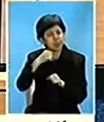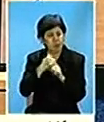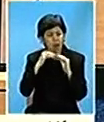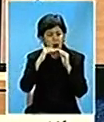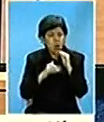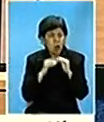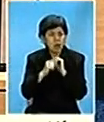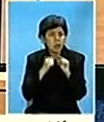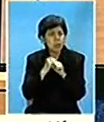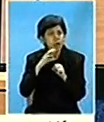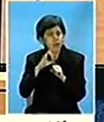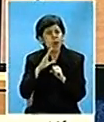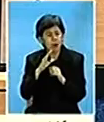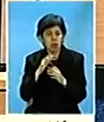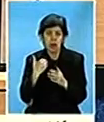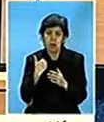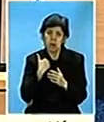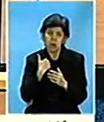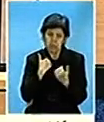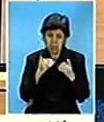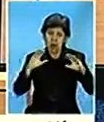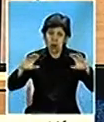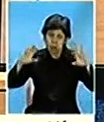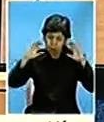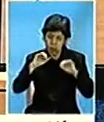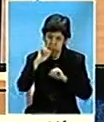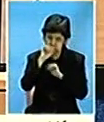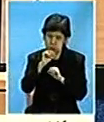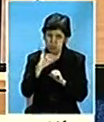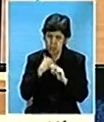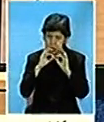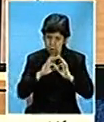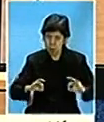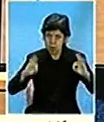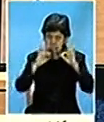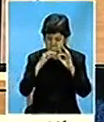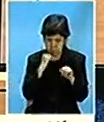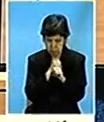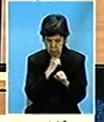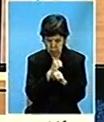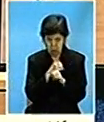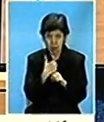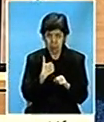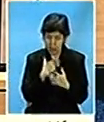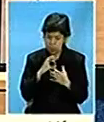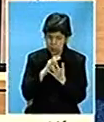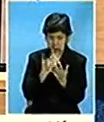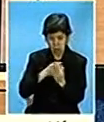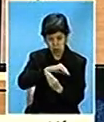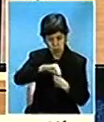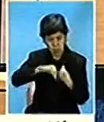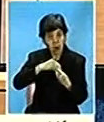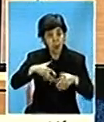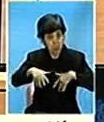2555เช่นเดียวกันแม้ว่ารัฐบาลจะได้ประกาศให้ความสำคัญกับการเร่งรัดการสร้างรายได้ของประชา